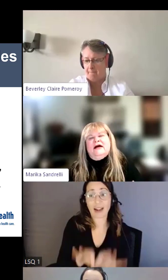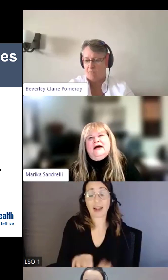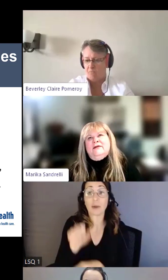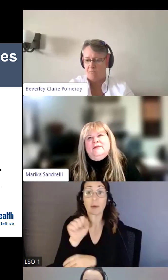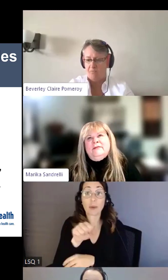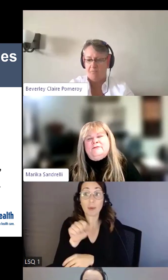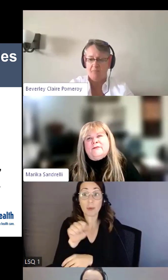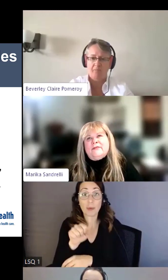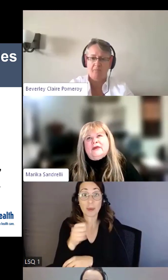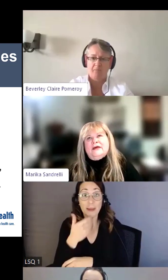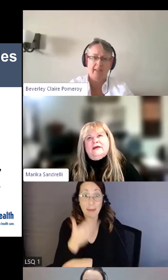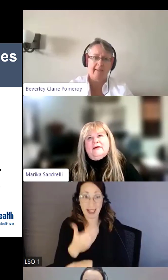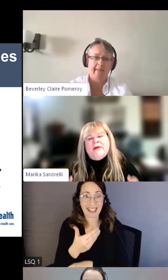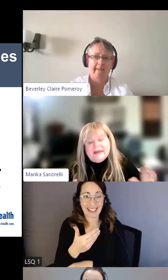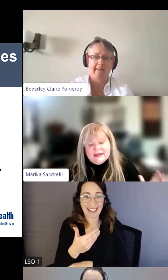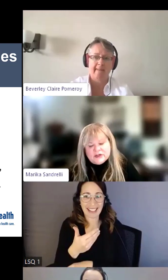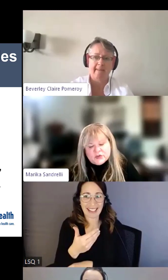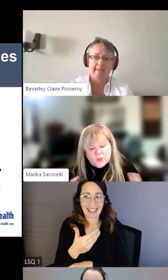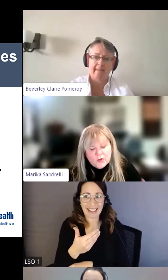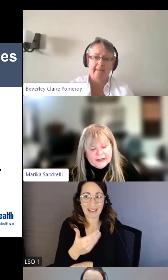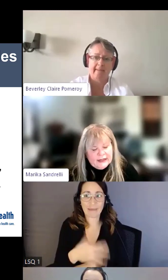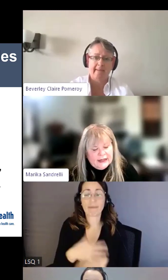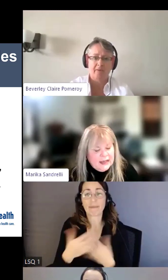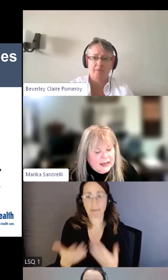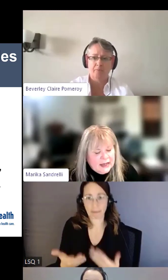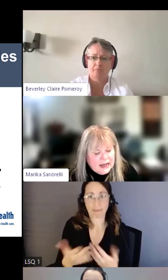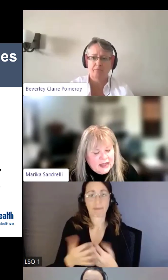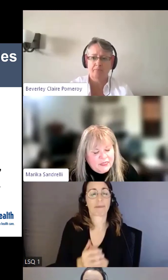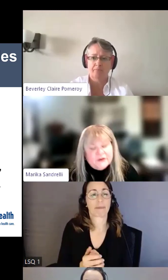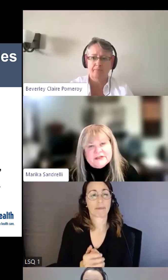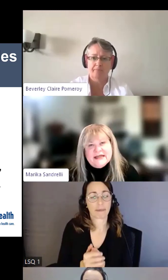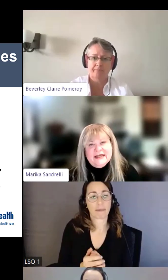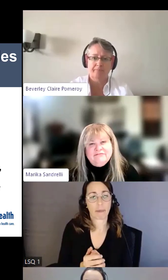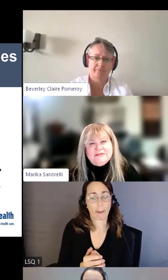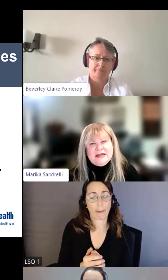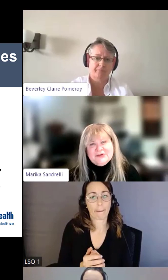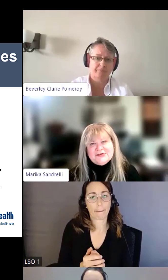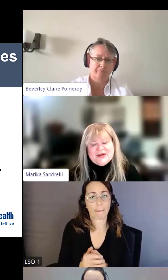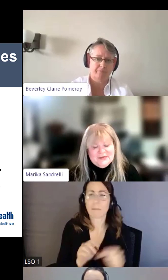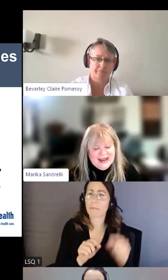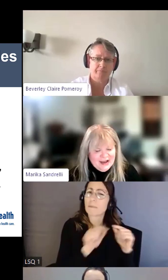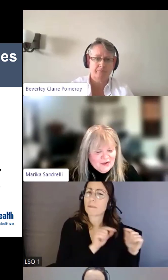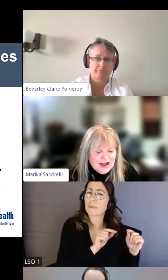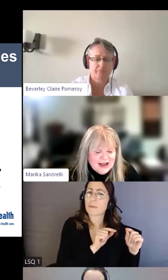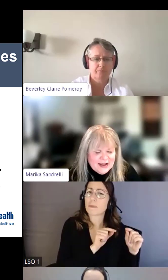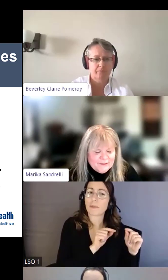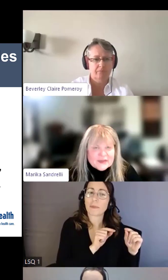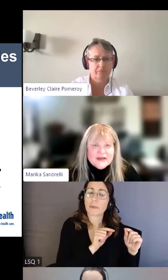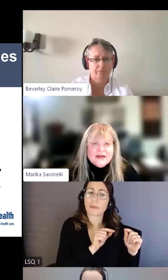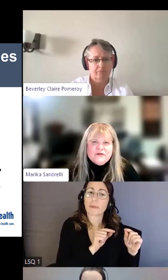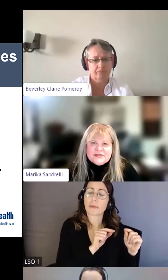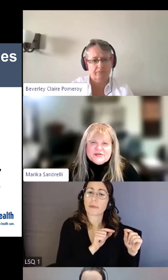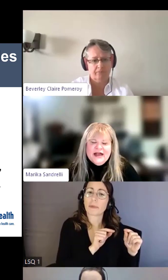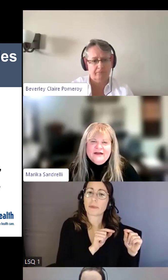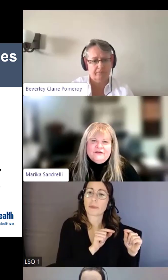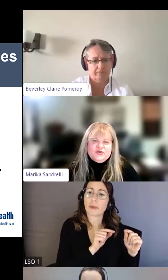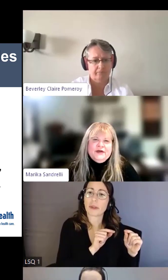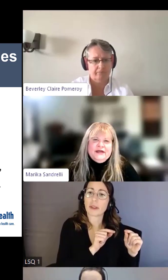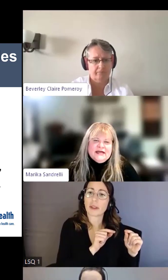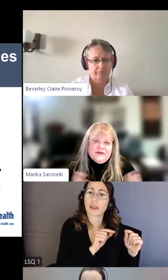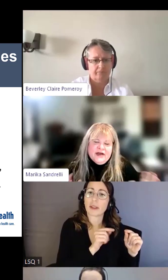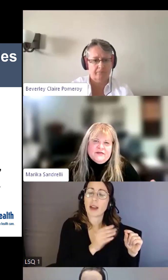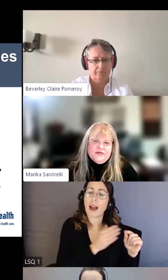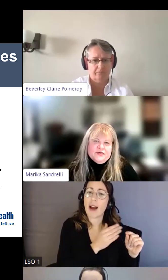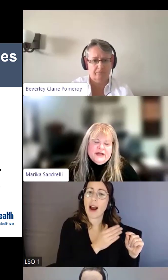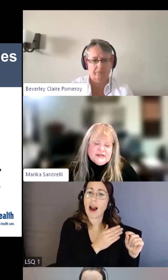juste pour revenir, donc, il y a plusieurs années, donc,